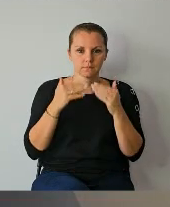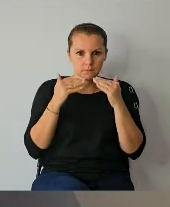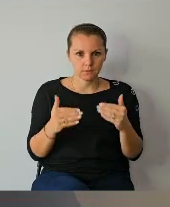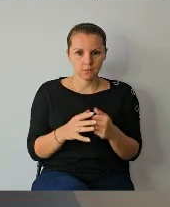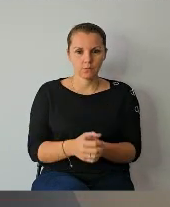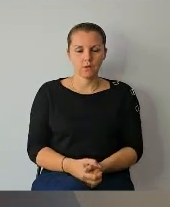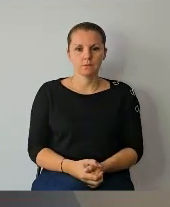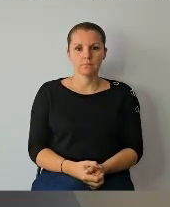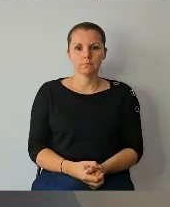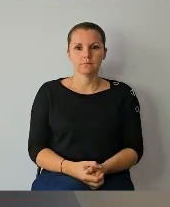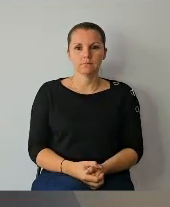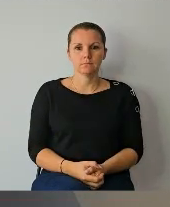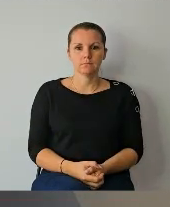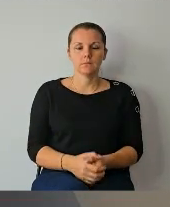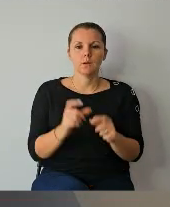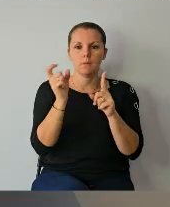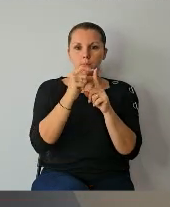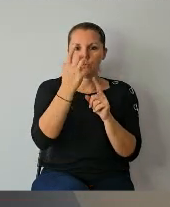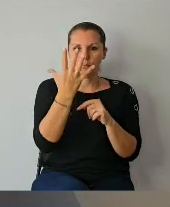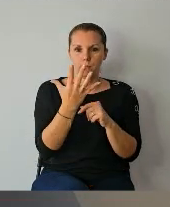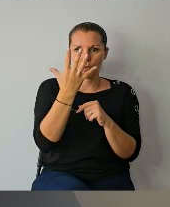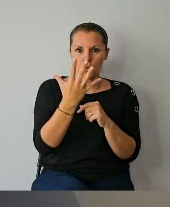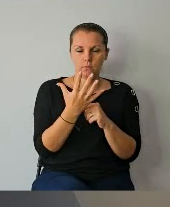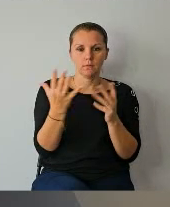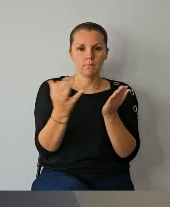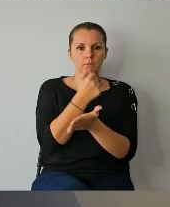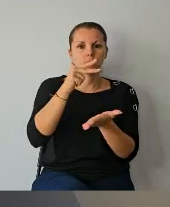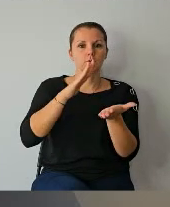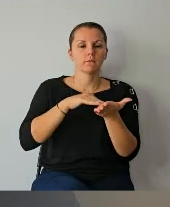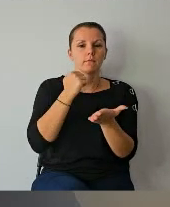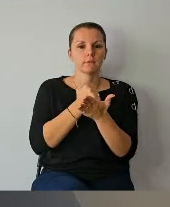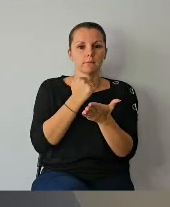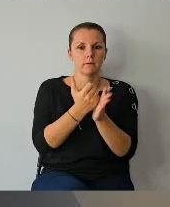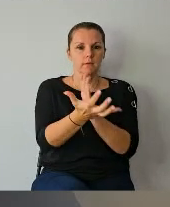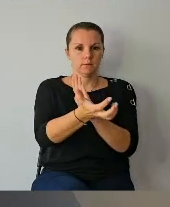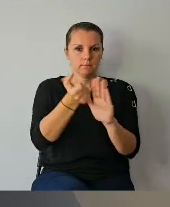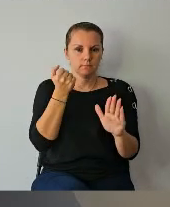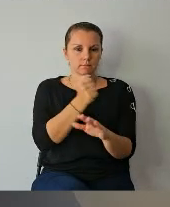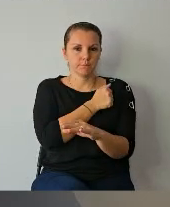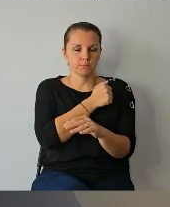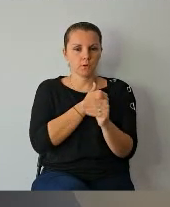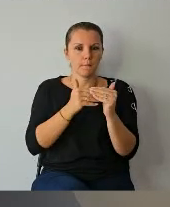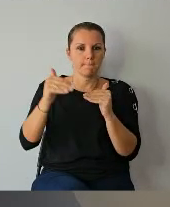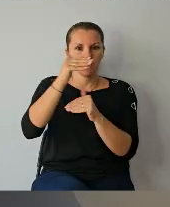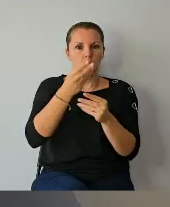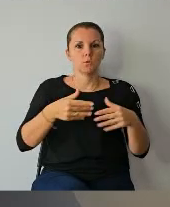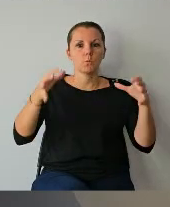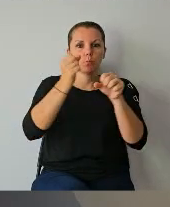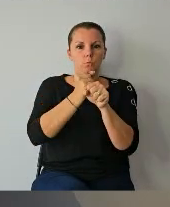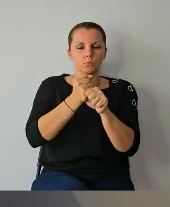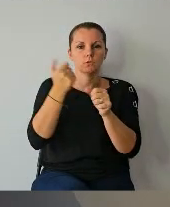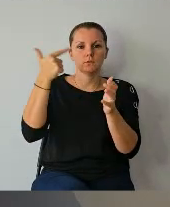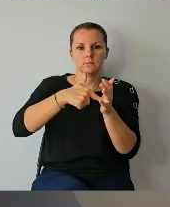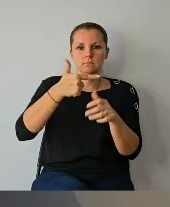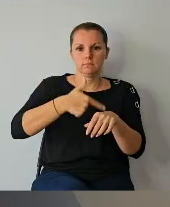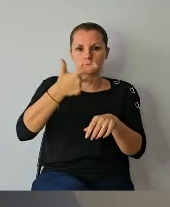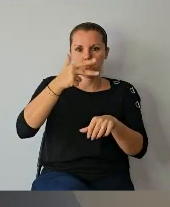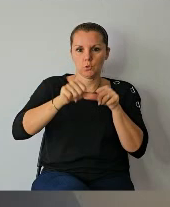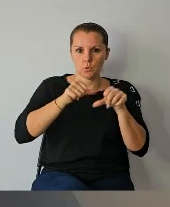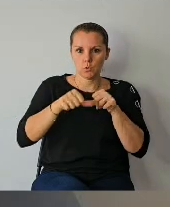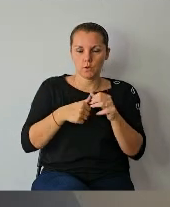Dziękuję. Punkt 5 dzisiejszych obrad. Podjęcie uchwały w sprawie zaciągnięcia zobowiązania ponad budżet na 2023